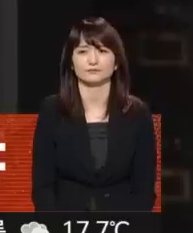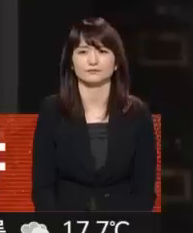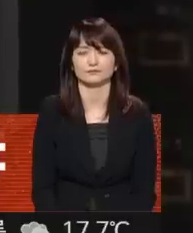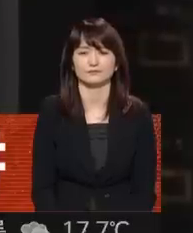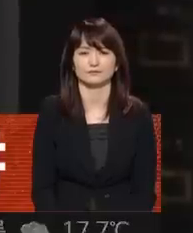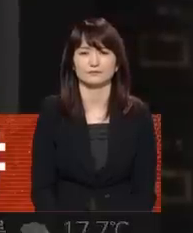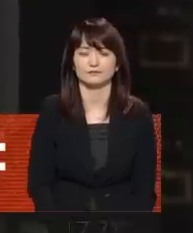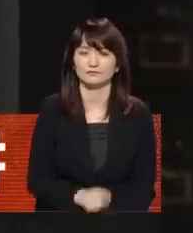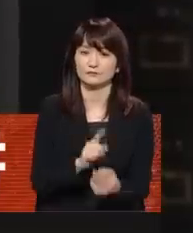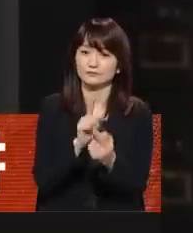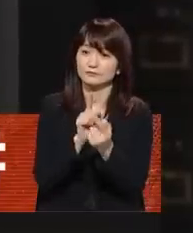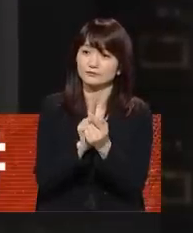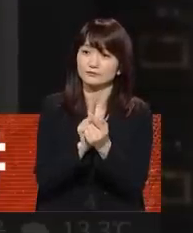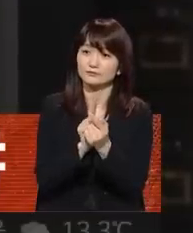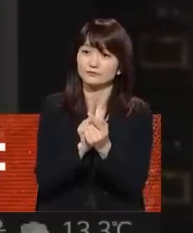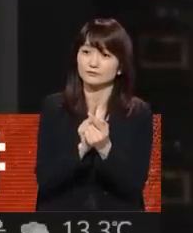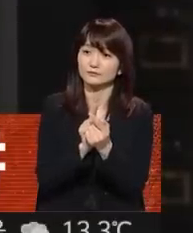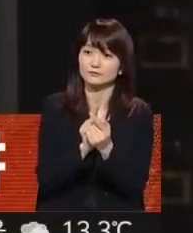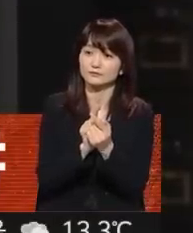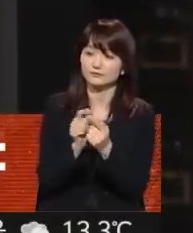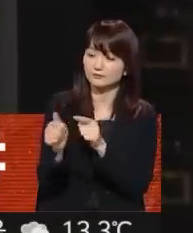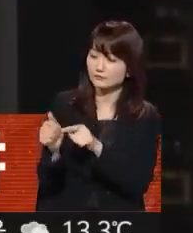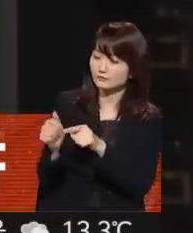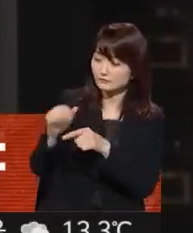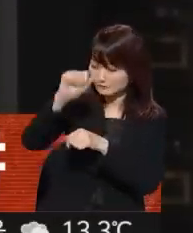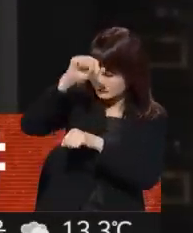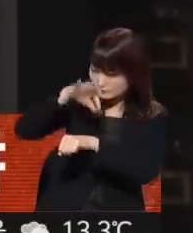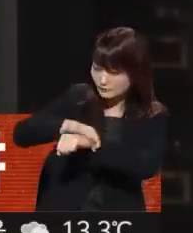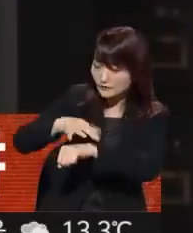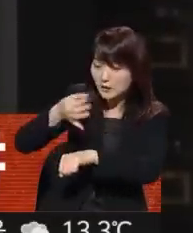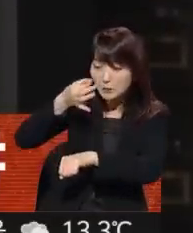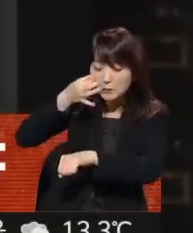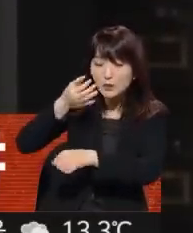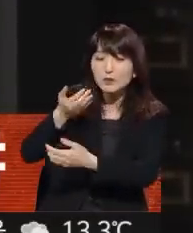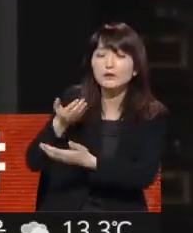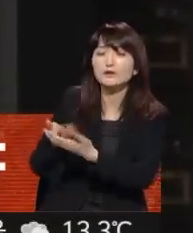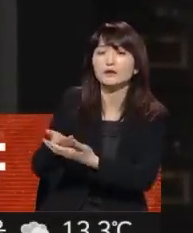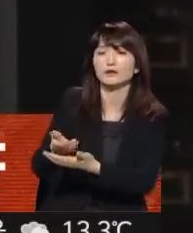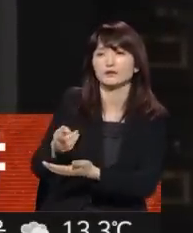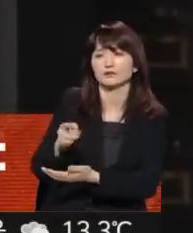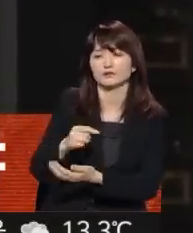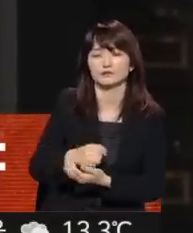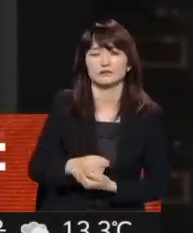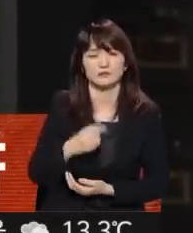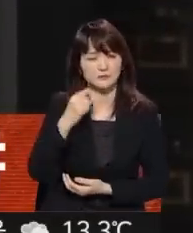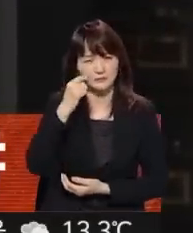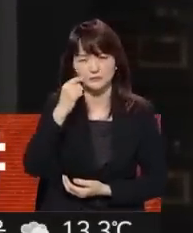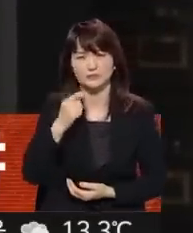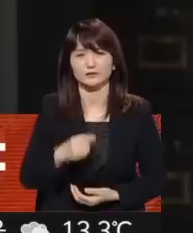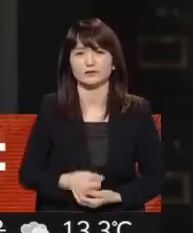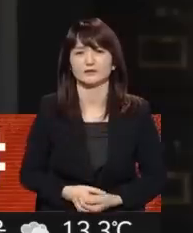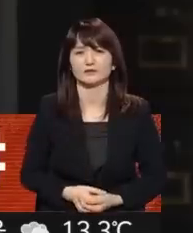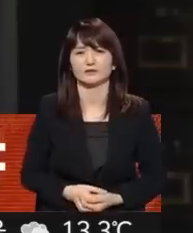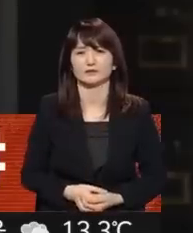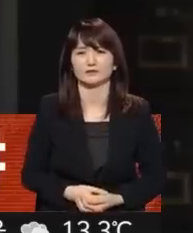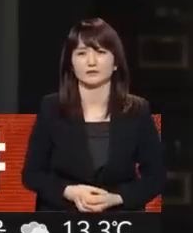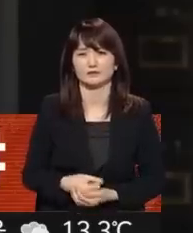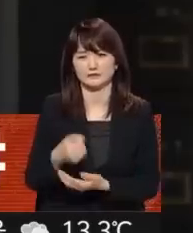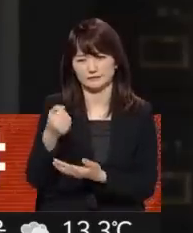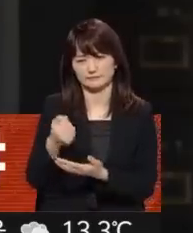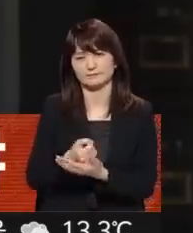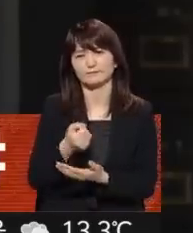단계에서 자기가 발목 좀 보여 놓는 것이고 하하 참 아무튼 좀